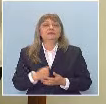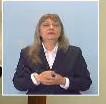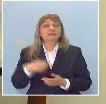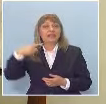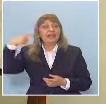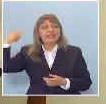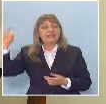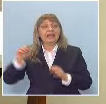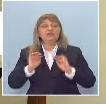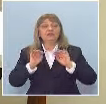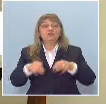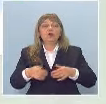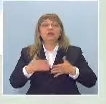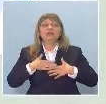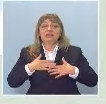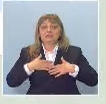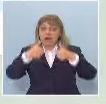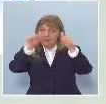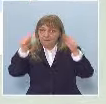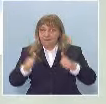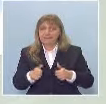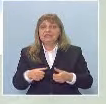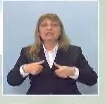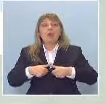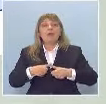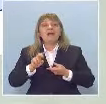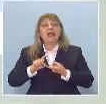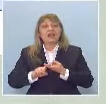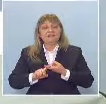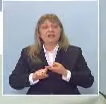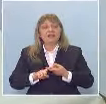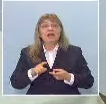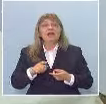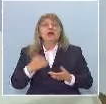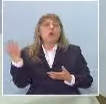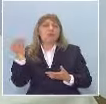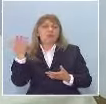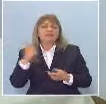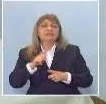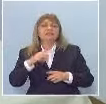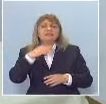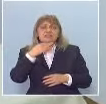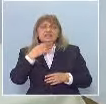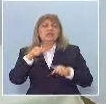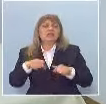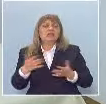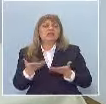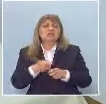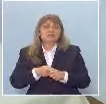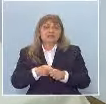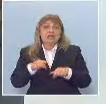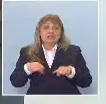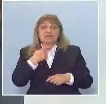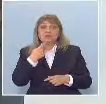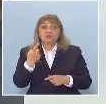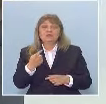Идеята в двора на училището да има бюст паметник на Любен Каравелов съществува отдавна, но все нещо не стигало да се осъществи. До тази година, когато